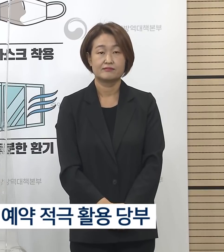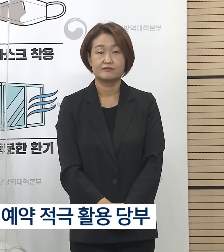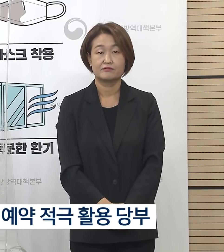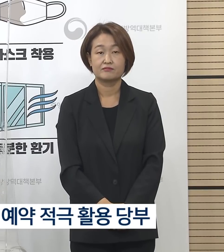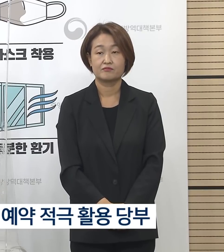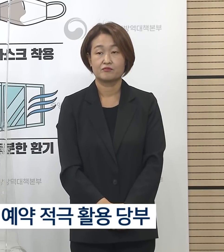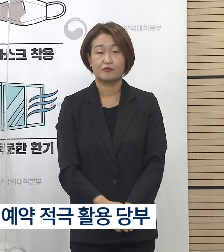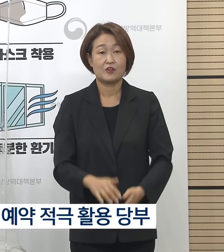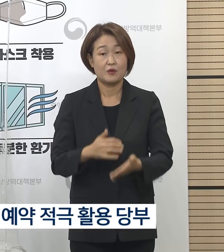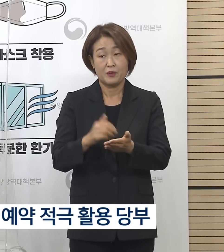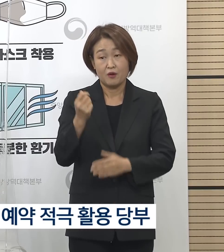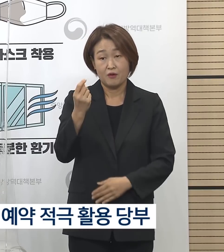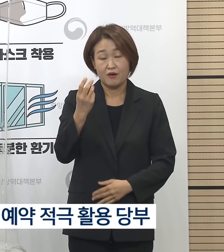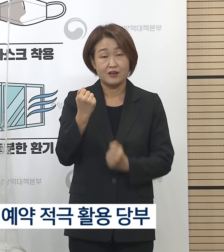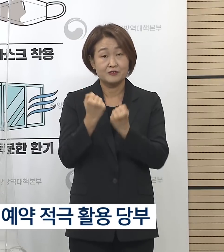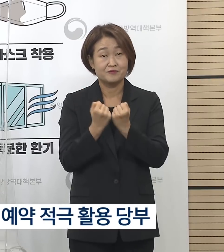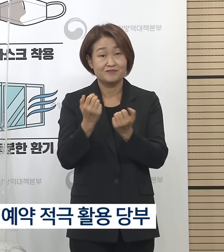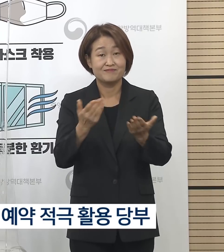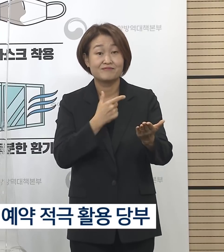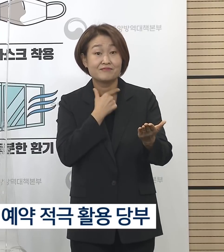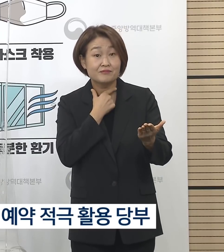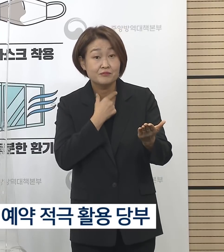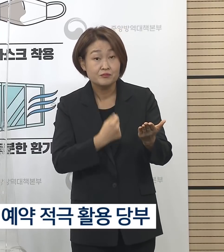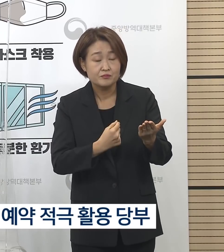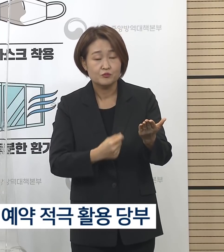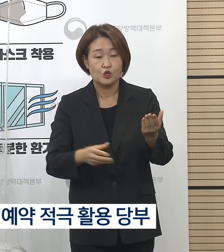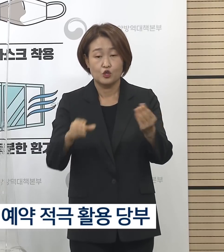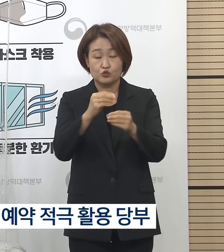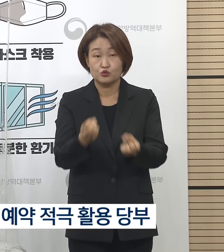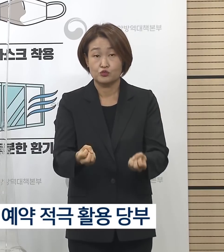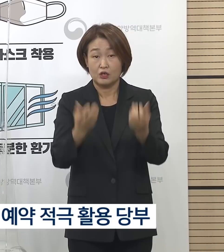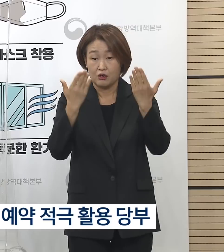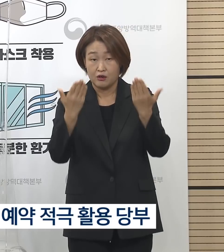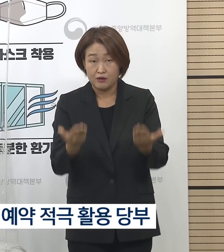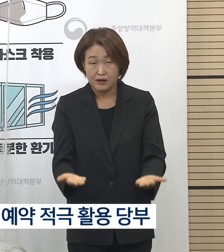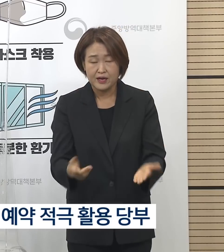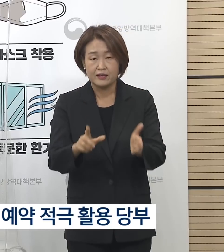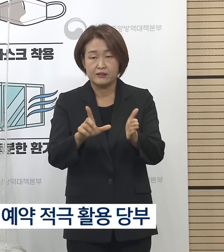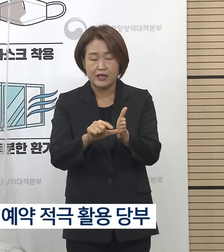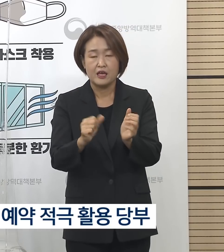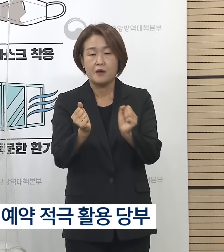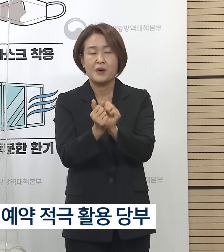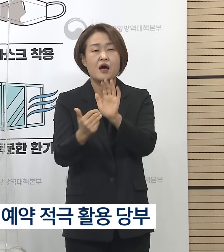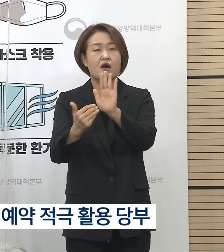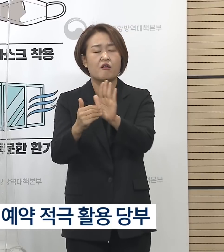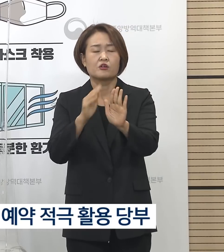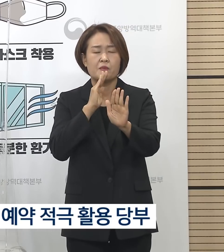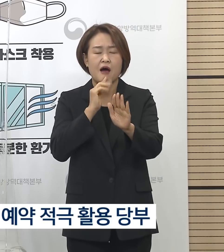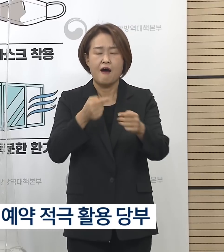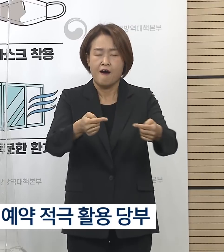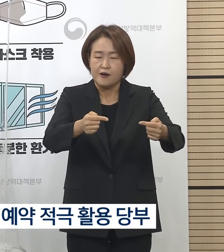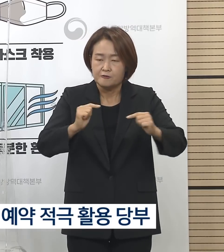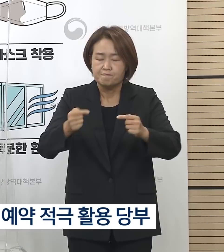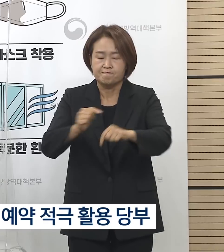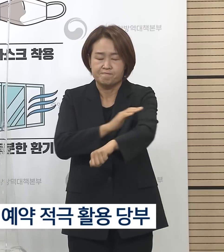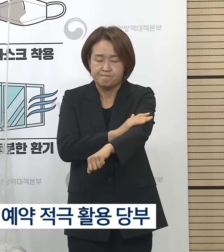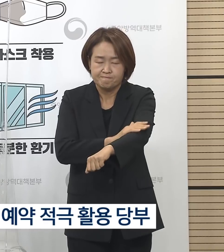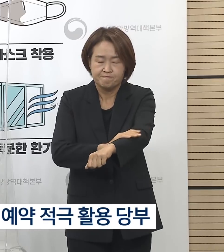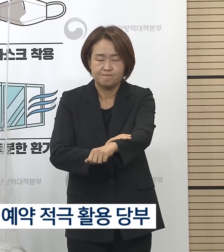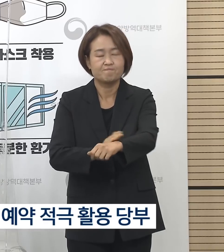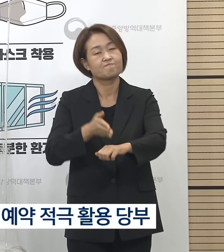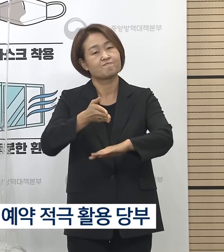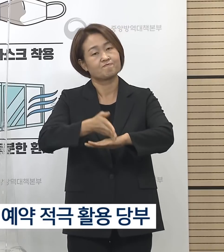네, 몇 가지 말씀을 드리겠습니다. 먼저 추석 연휴에 방역에 적극 참여해 주심에 감사드리며